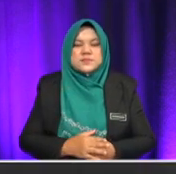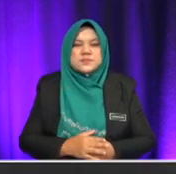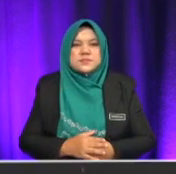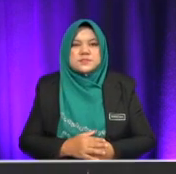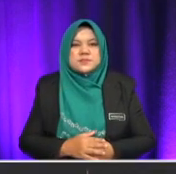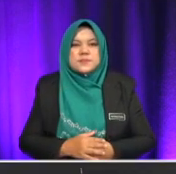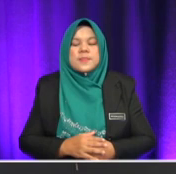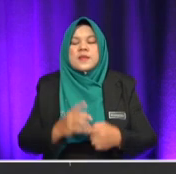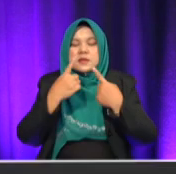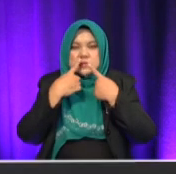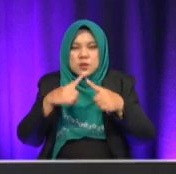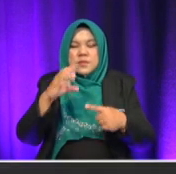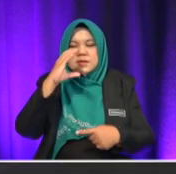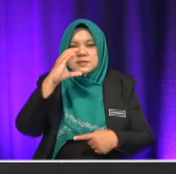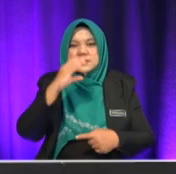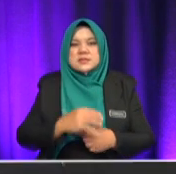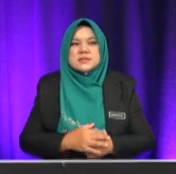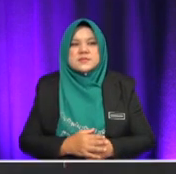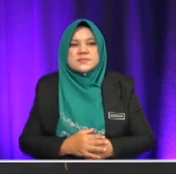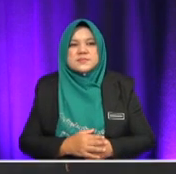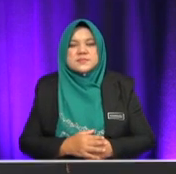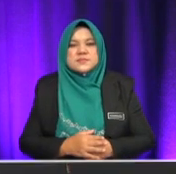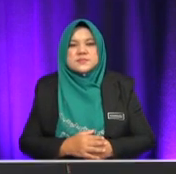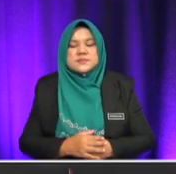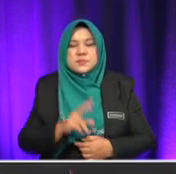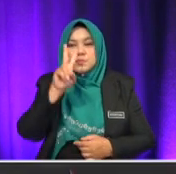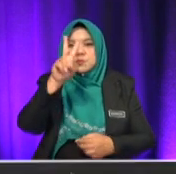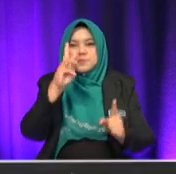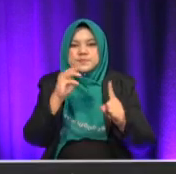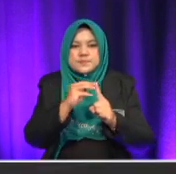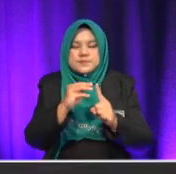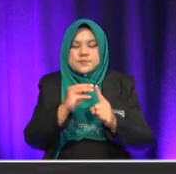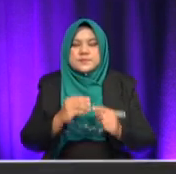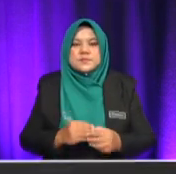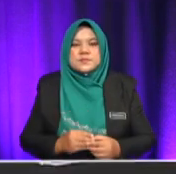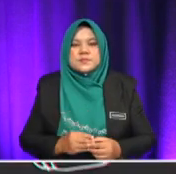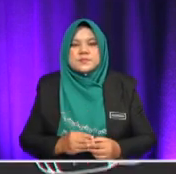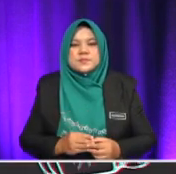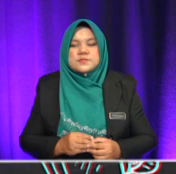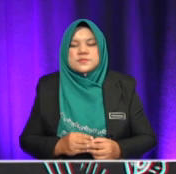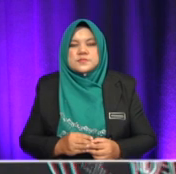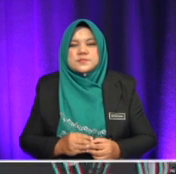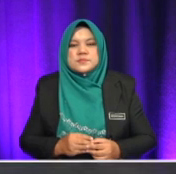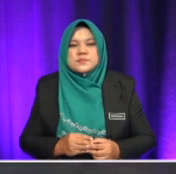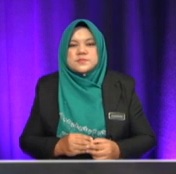iya betul bagi markas dua orang Hero ini dua Apakah kita bagi dua orang lagi tidur